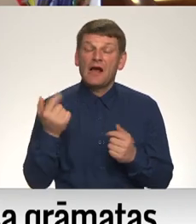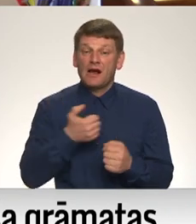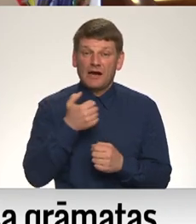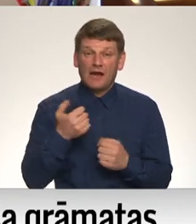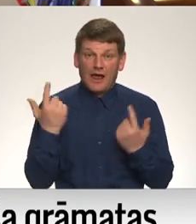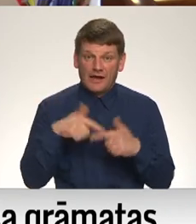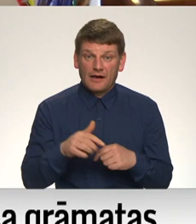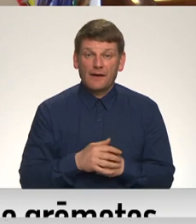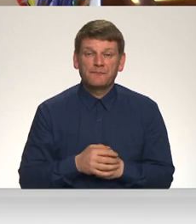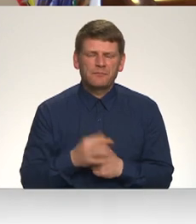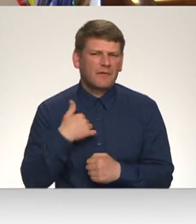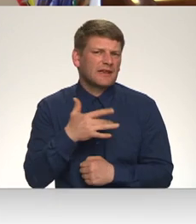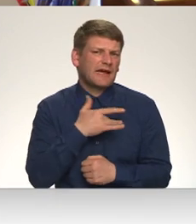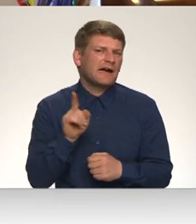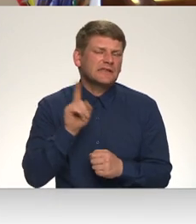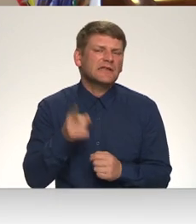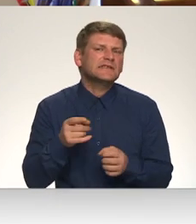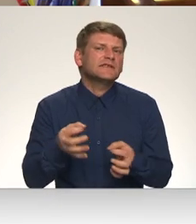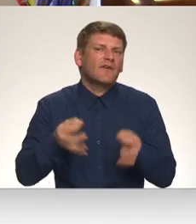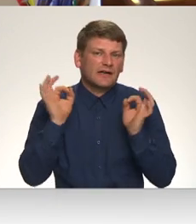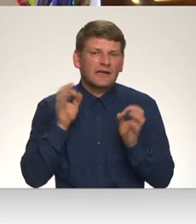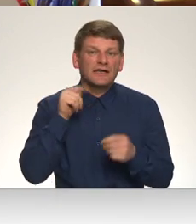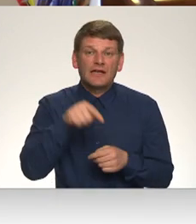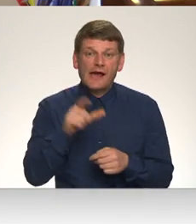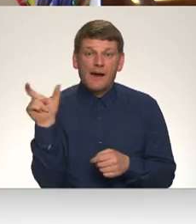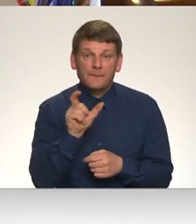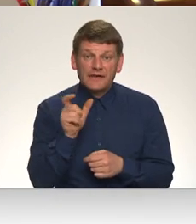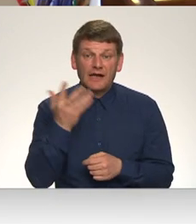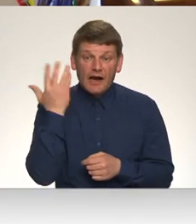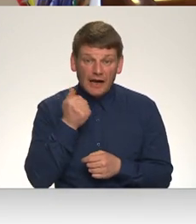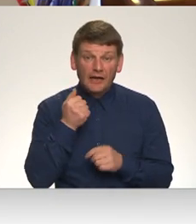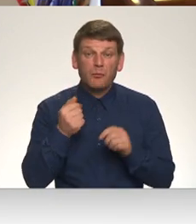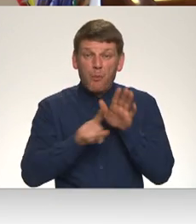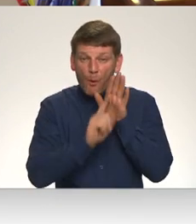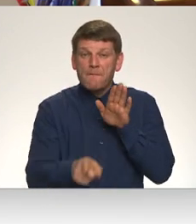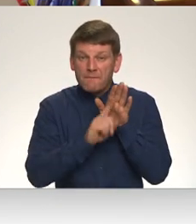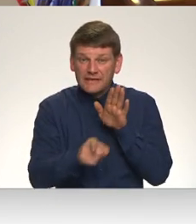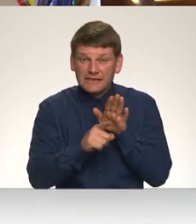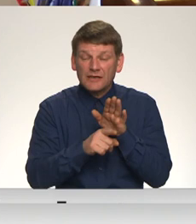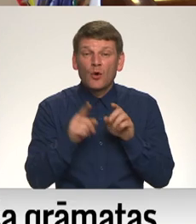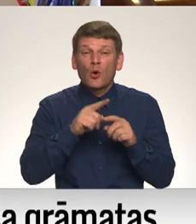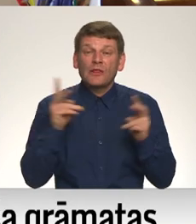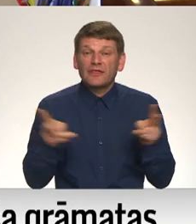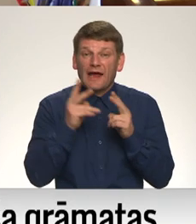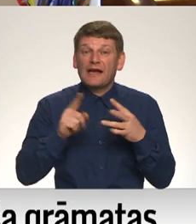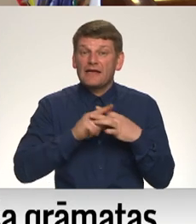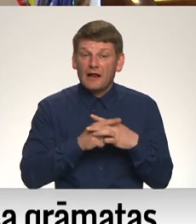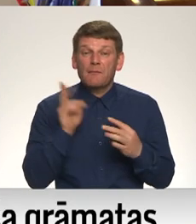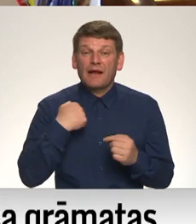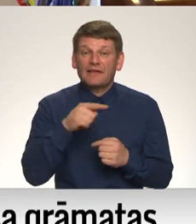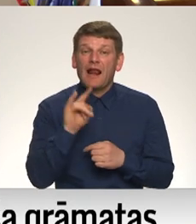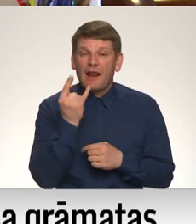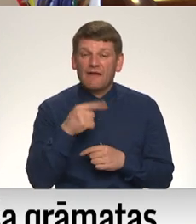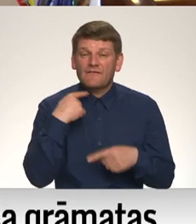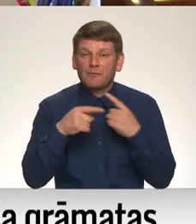Bet man liekas, ka vissvarīgākais tas, ka tanī brīdī, kad krita bumbas un dega Jelgava, ka man tā lele